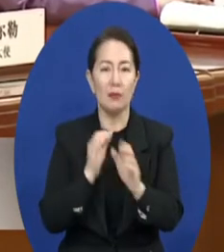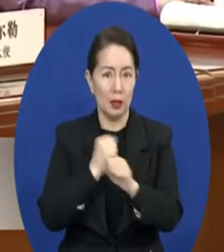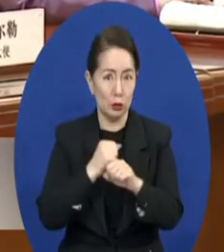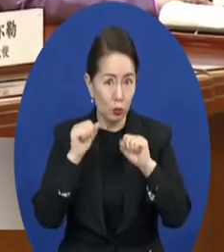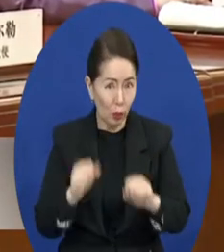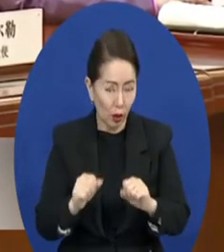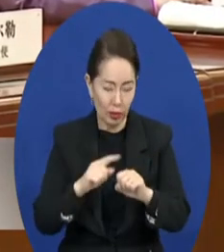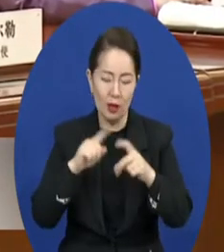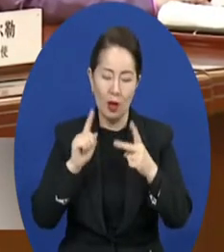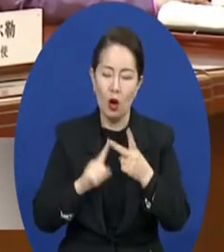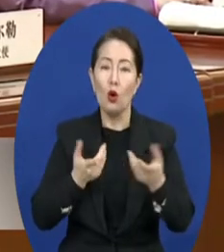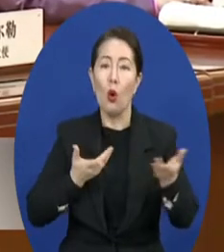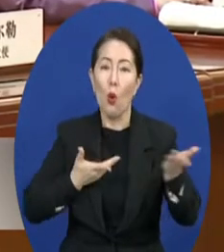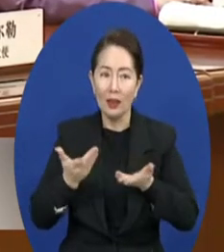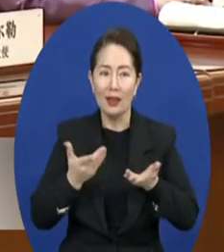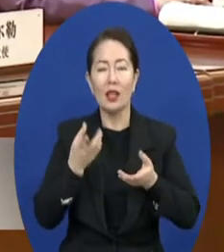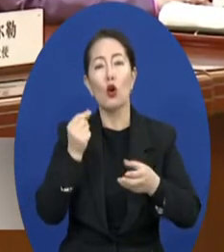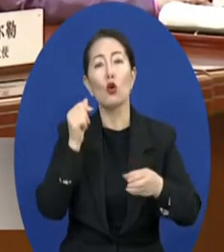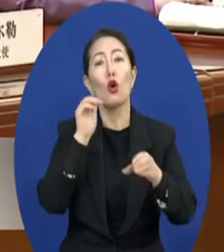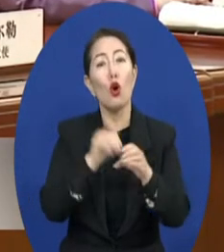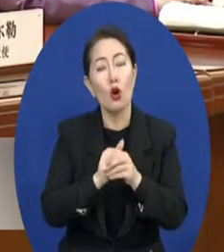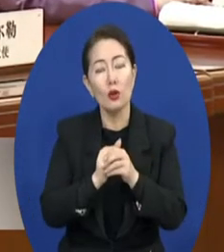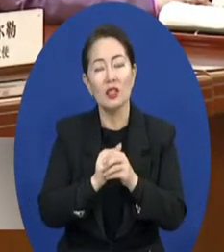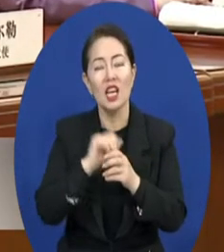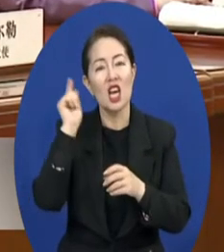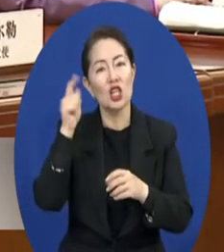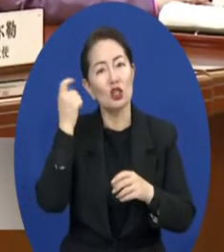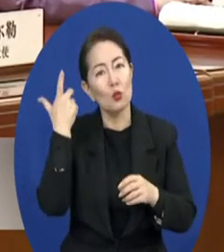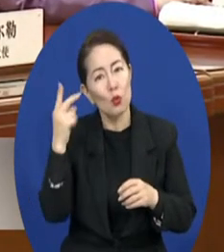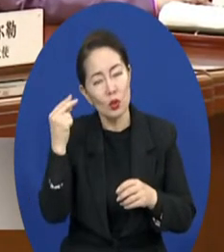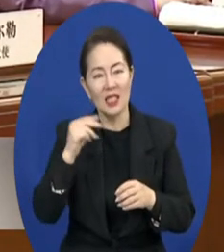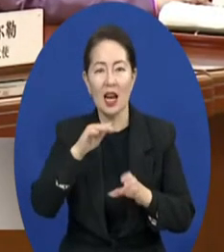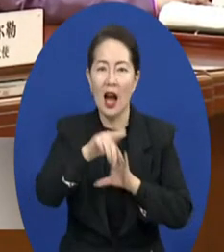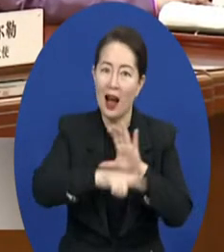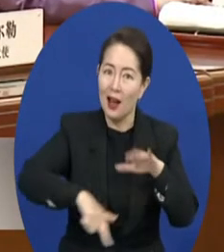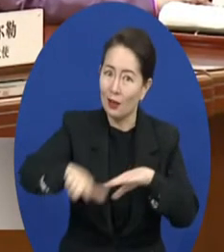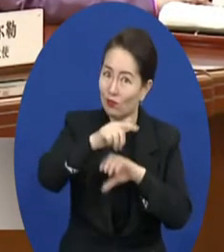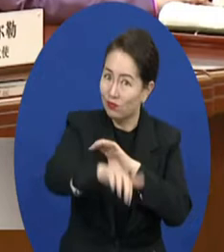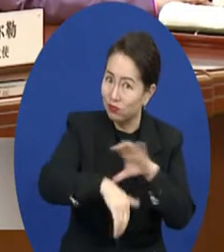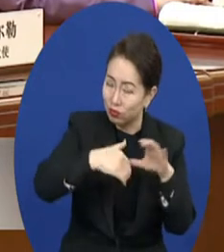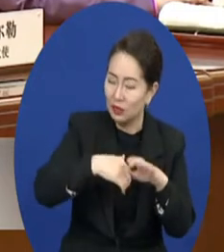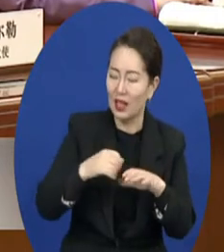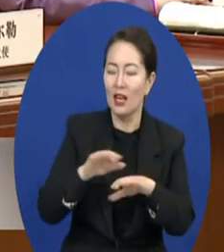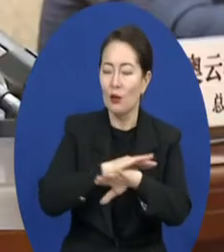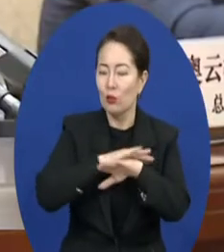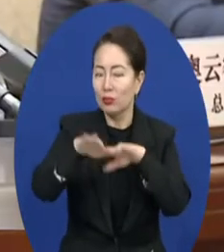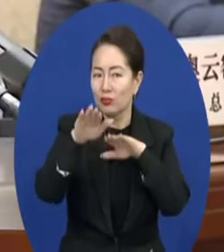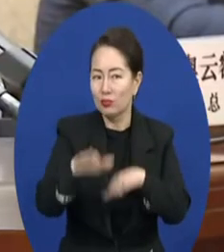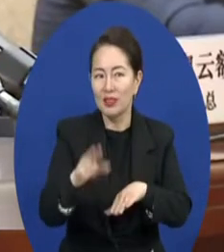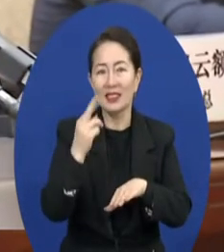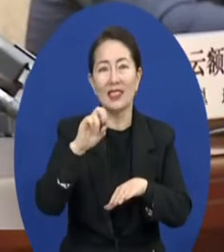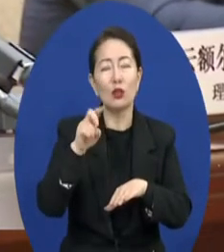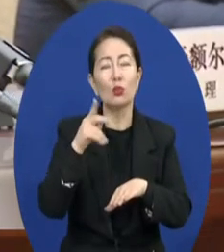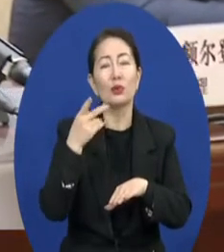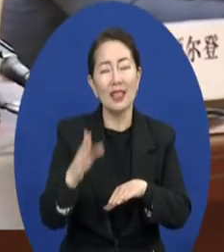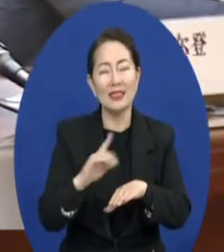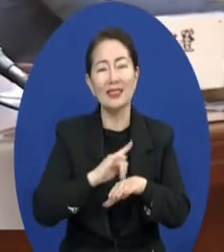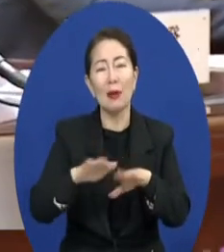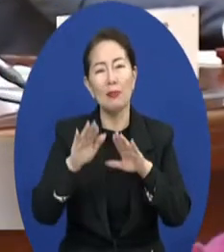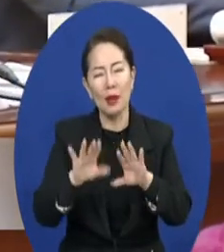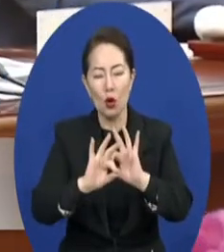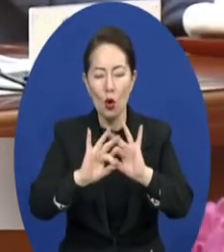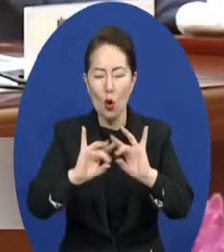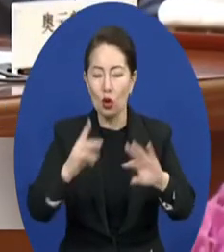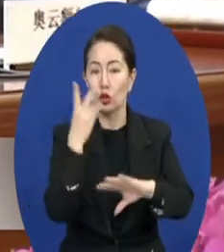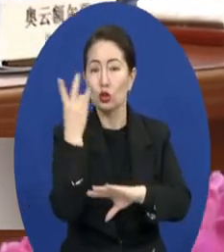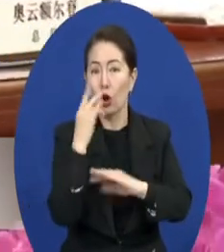Улмаар худалдаа, хөрөнгө оруулалт, санхүү, эрдэс баялаг, эрчим хүч харилцаа холбоо, дэд бүтцийн бүтээн байгуулалт, цахим эдийн засаг болон ногоон